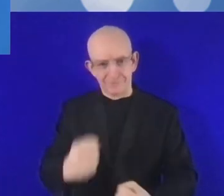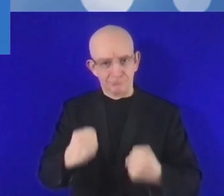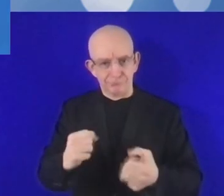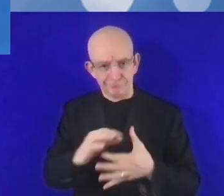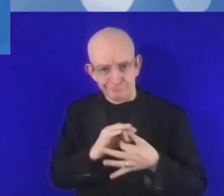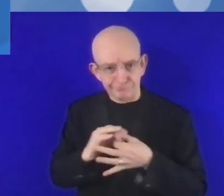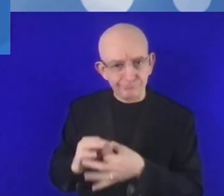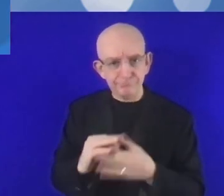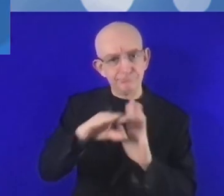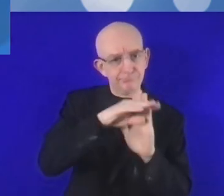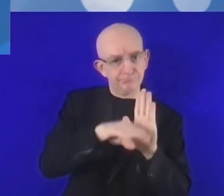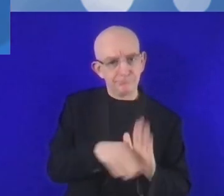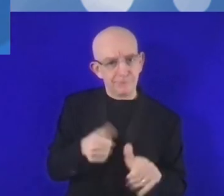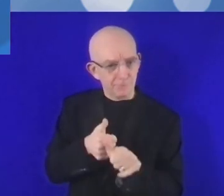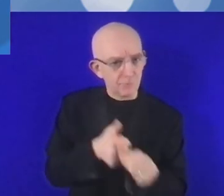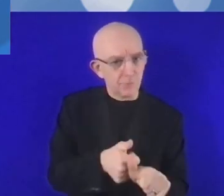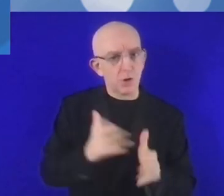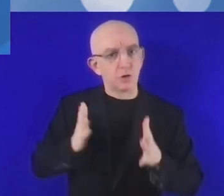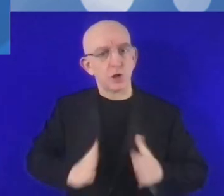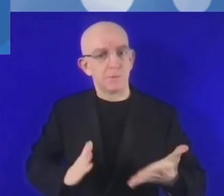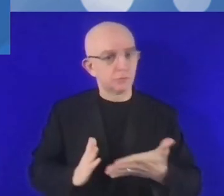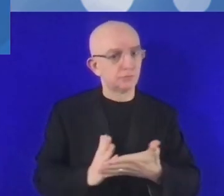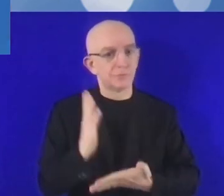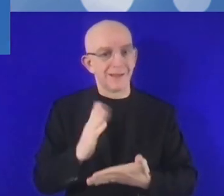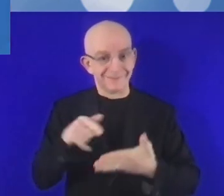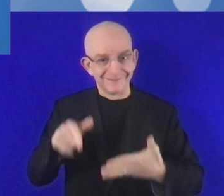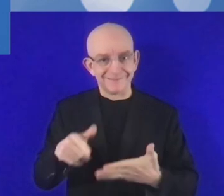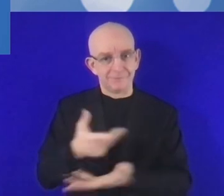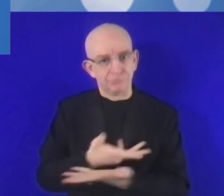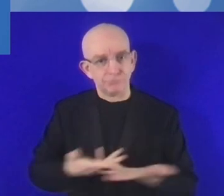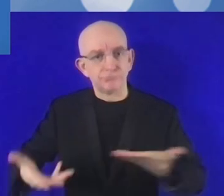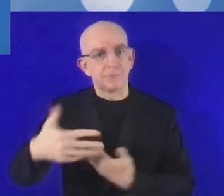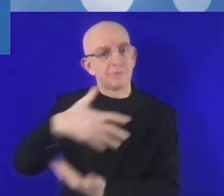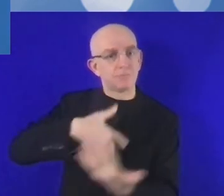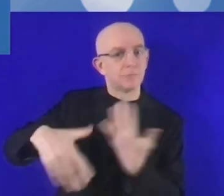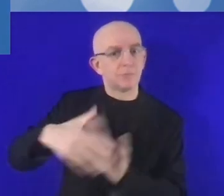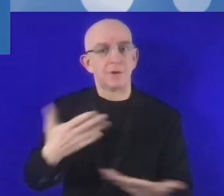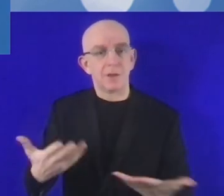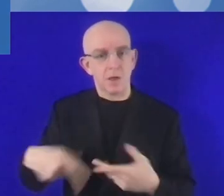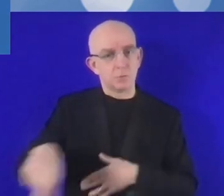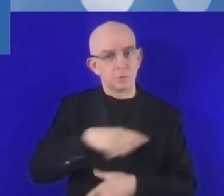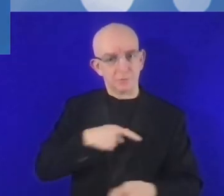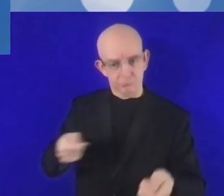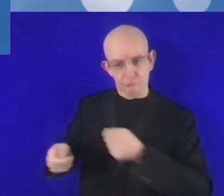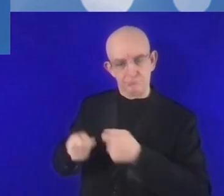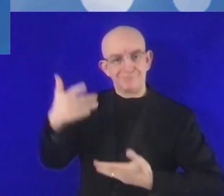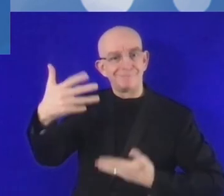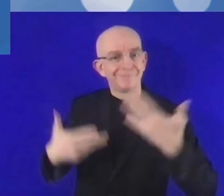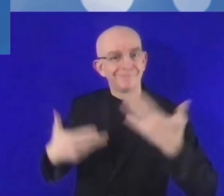противостоять этим вызовам. Мы должны получить вместе обратно контроль над нашими